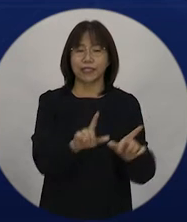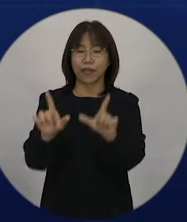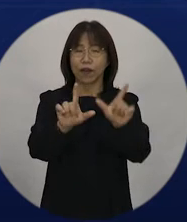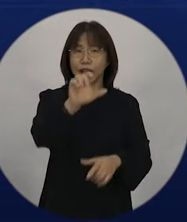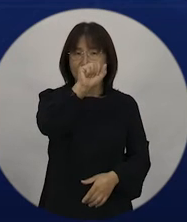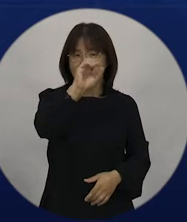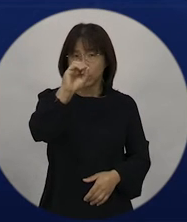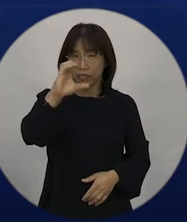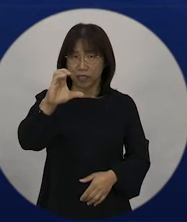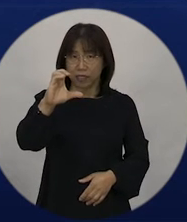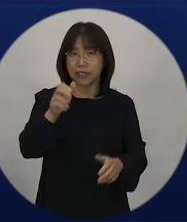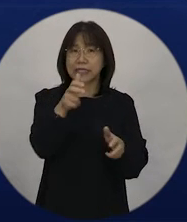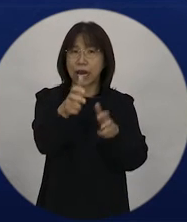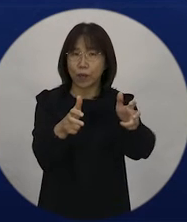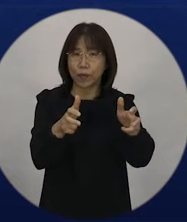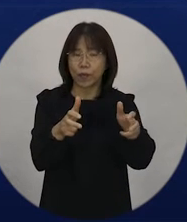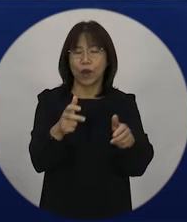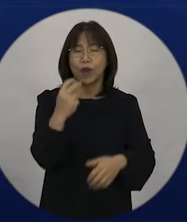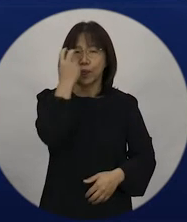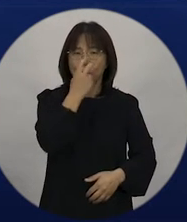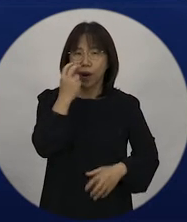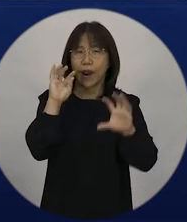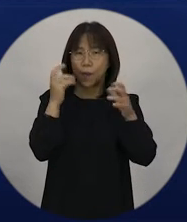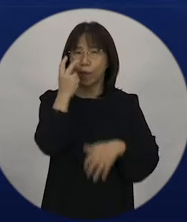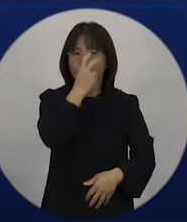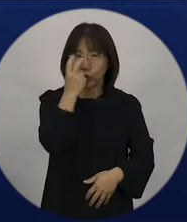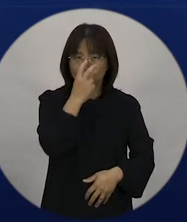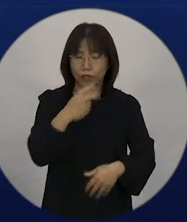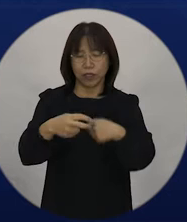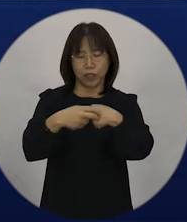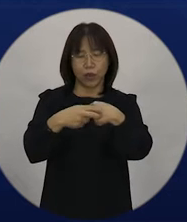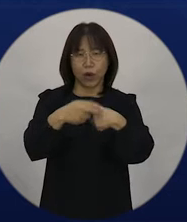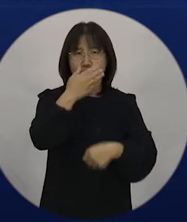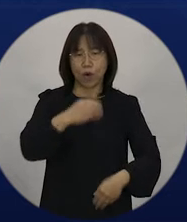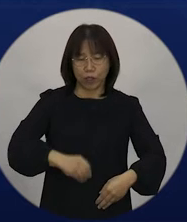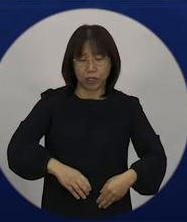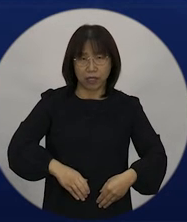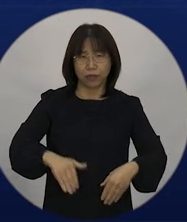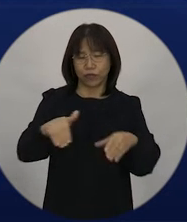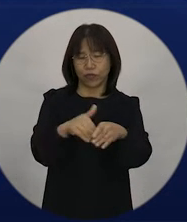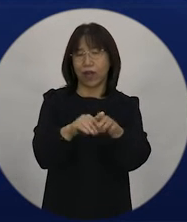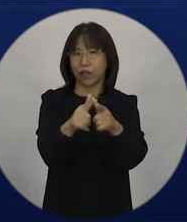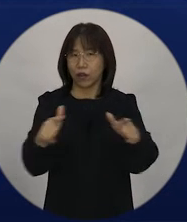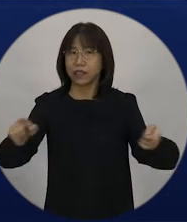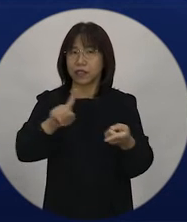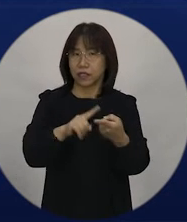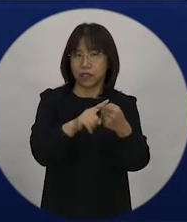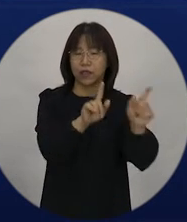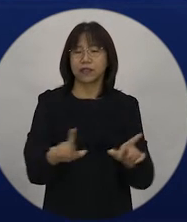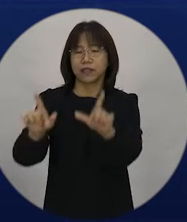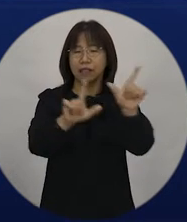생활 SOC 복합화 사업은 보육 의료 복지 교통 문화 등 일상생활에서 국민의 편익을